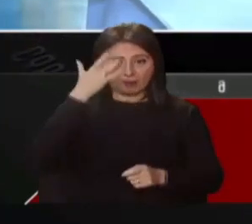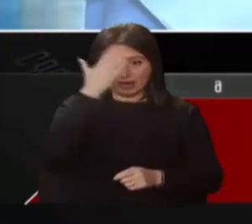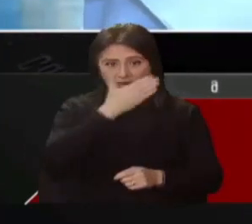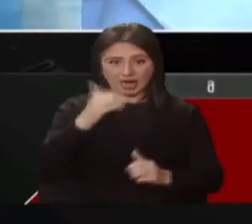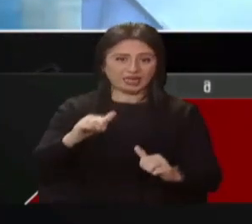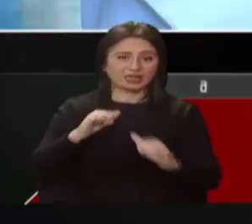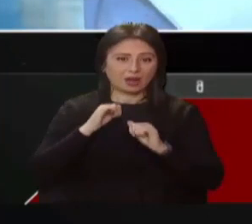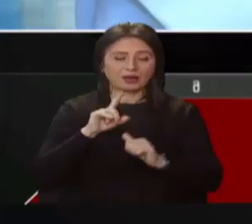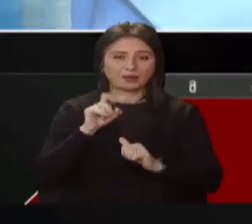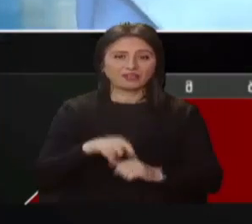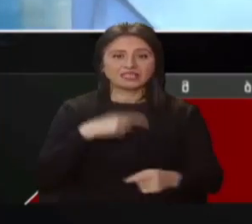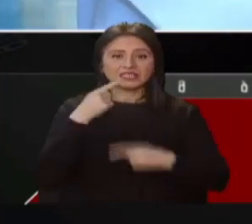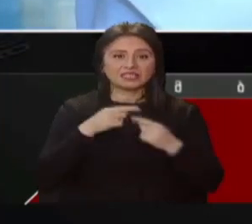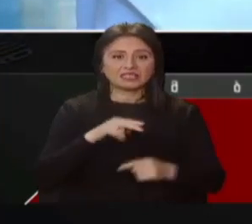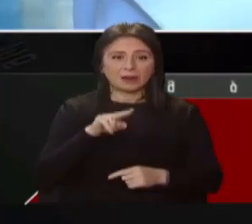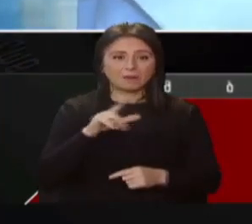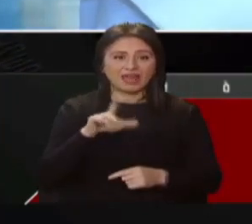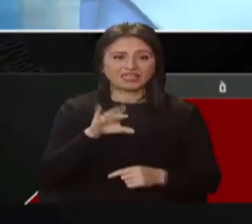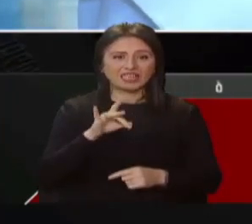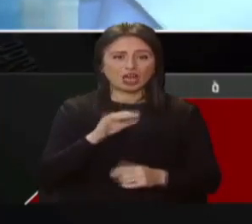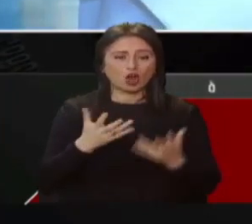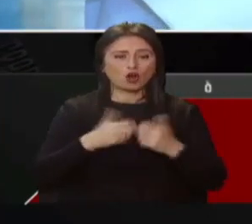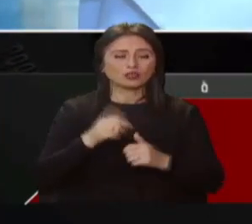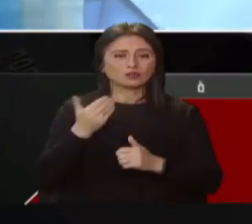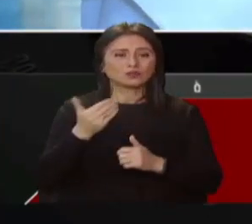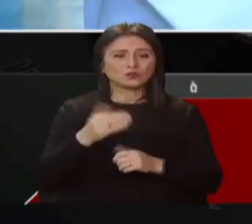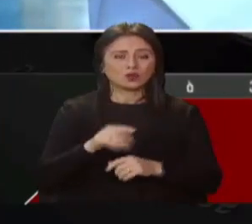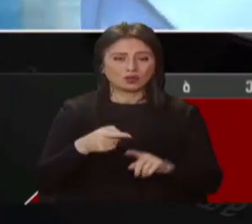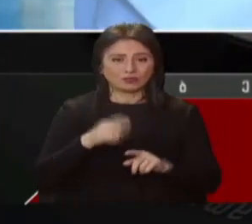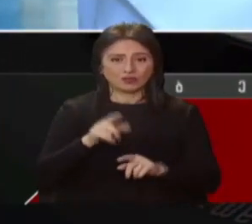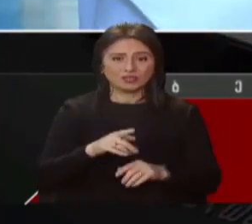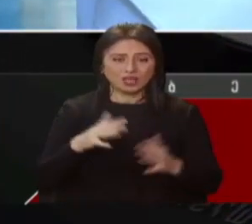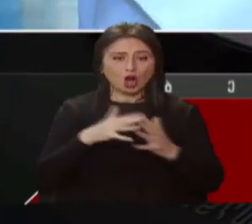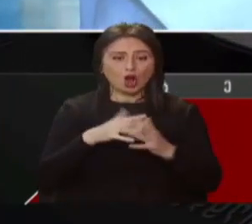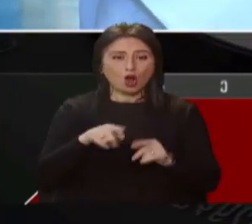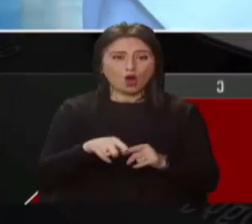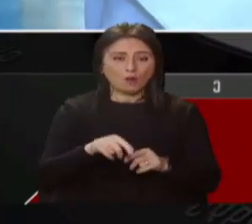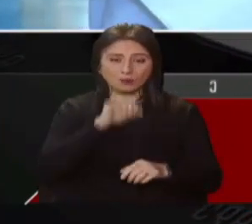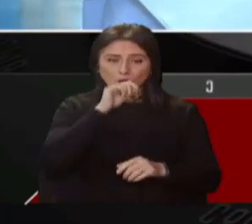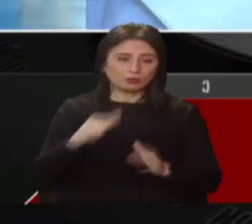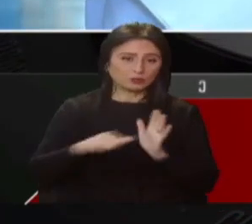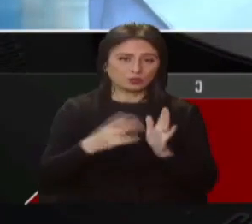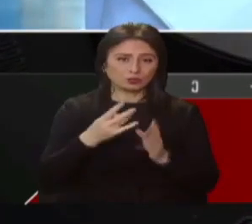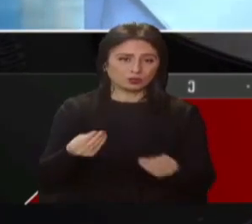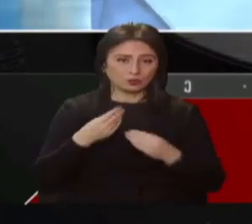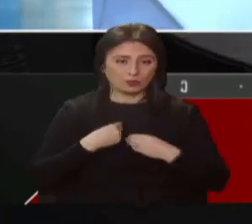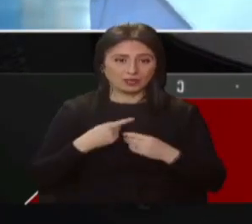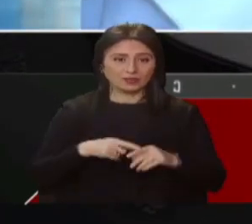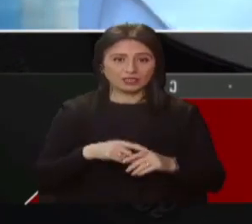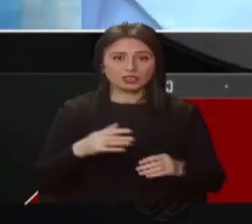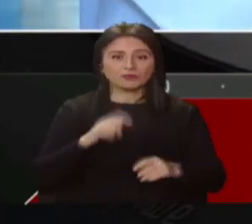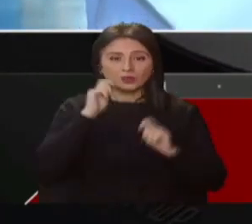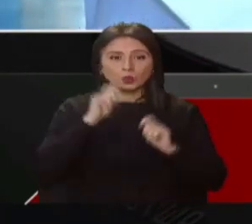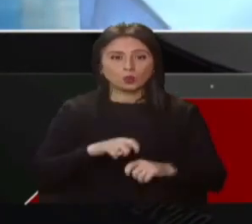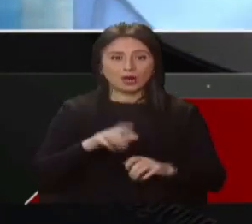ხალხს დახმარებისთვის. ისაუბრა პატრიოტის სისტემების მნიშვნელობაზე, რომელიც ზელენსკის თქმით, ომის ტრაექტორიას მთლიანად შეცვლის. უკრაინის პრეზიდენტმა